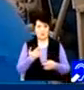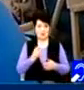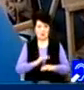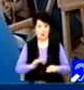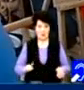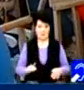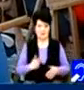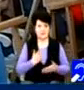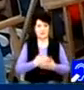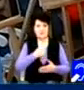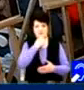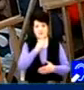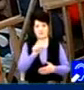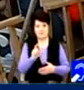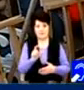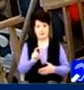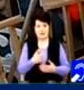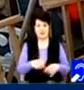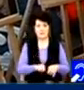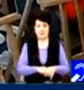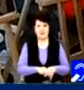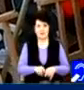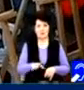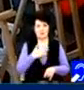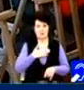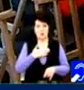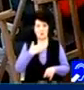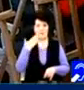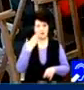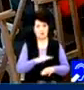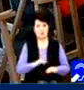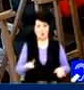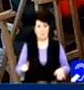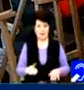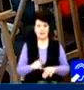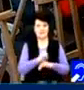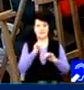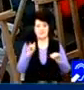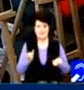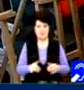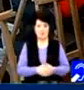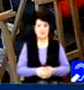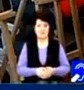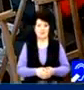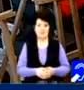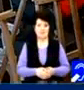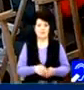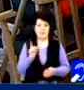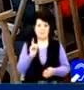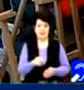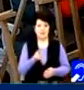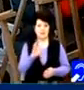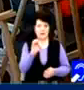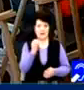fie o diferență de vârstă foarte mică tocmai pentru a ne fi și nouă mai ușor și copilului să se dezvolte pentru că